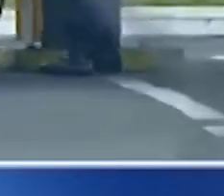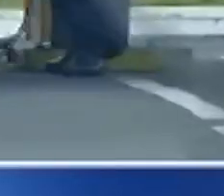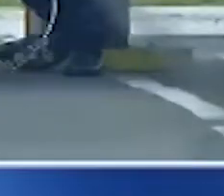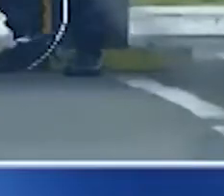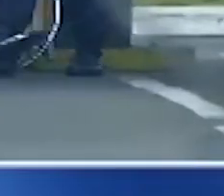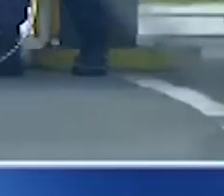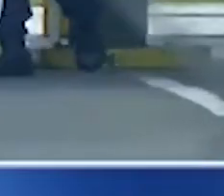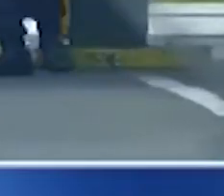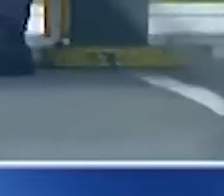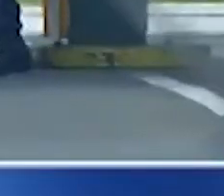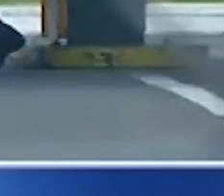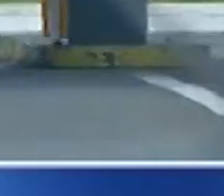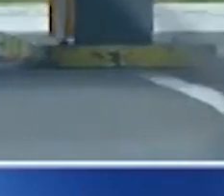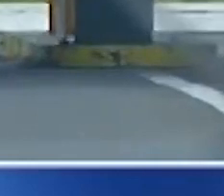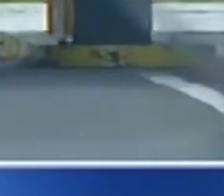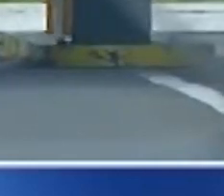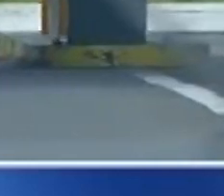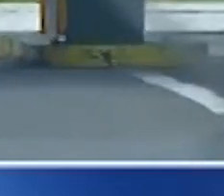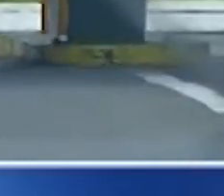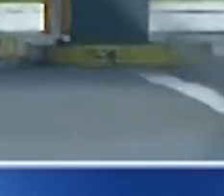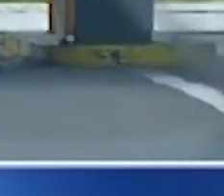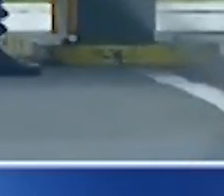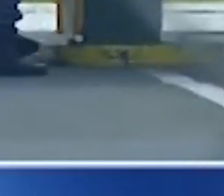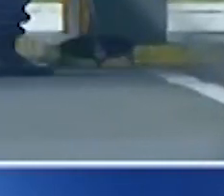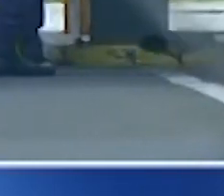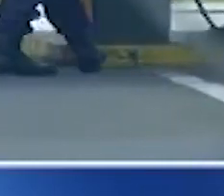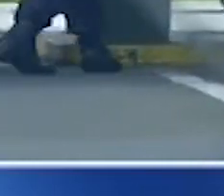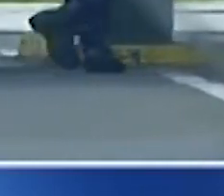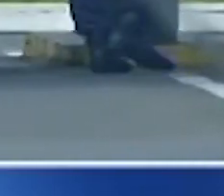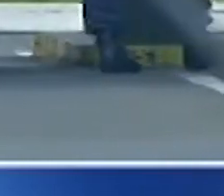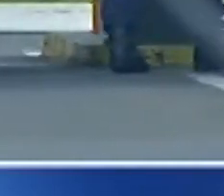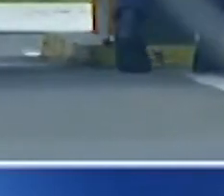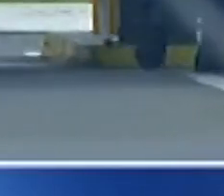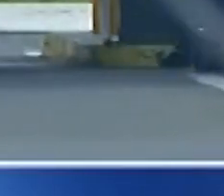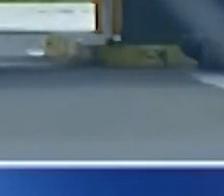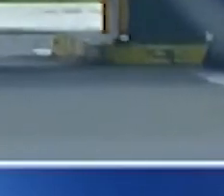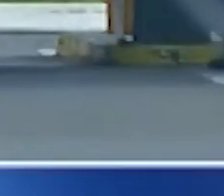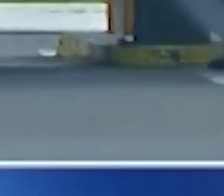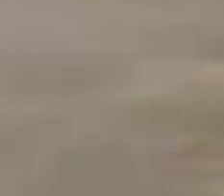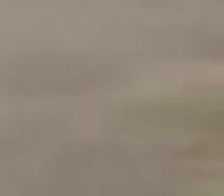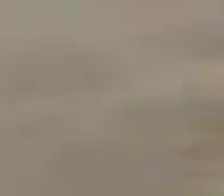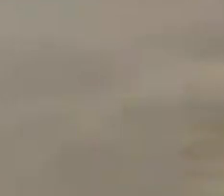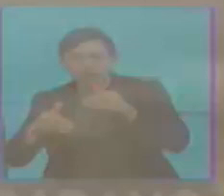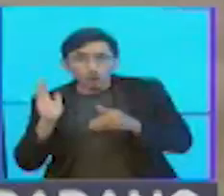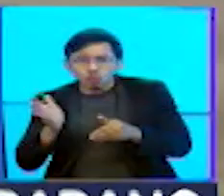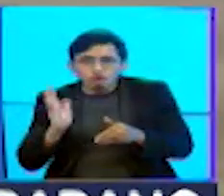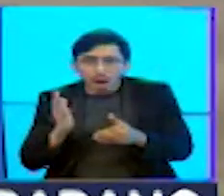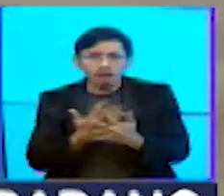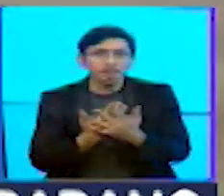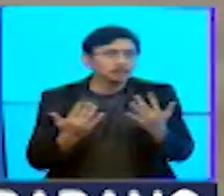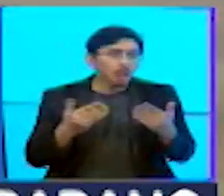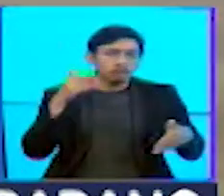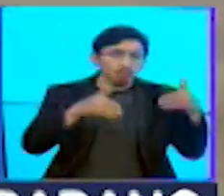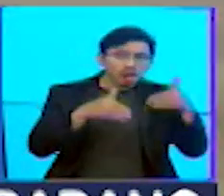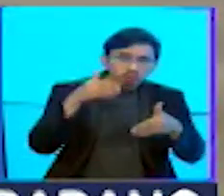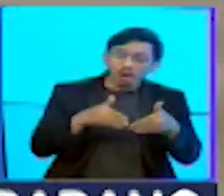ditutup sementara sehingga bagi masyarakat umum dan juga karyawan berdatangan ini akan diminta pulang kembali begitu. Dan dapat kami sampaikan